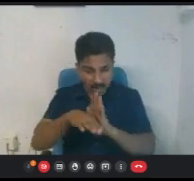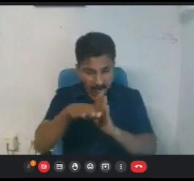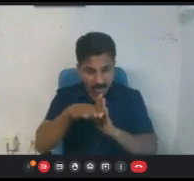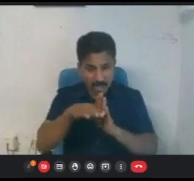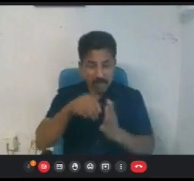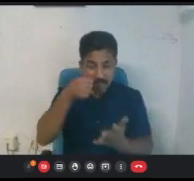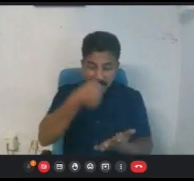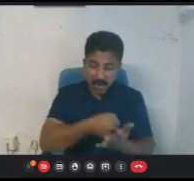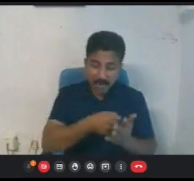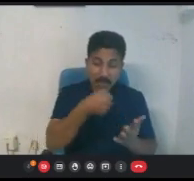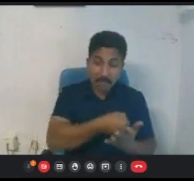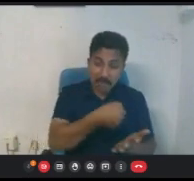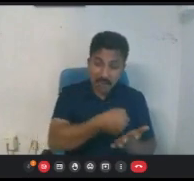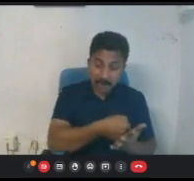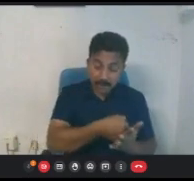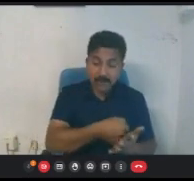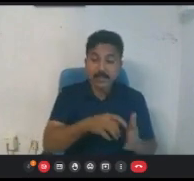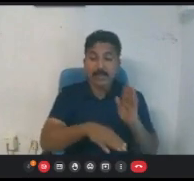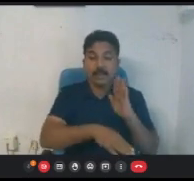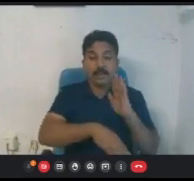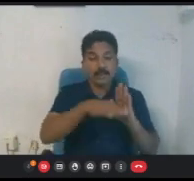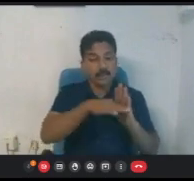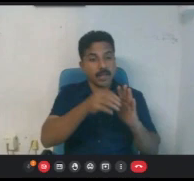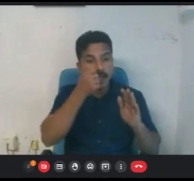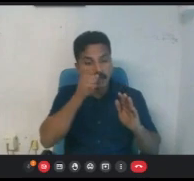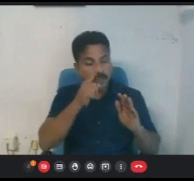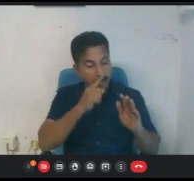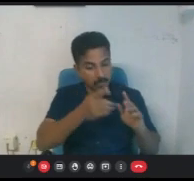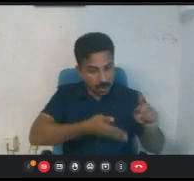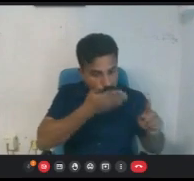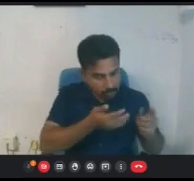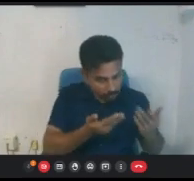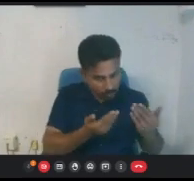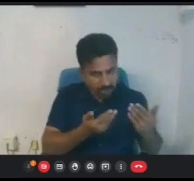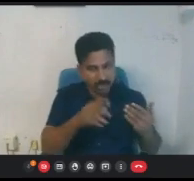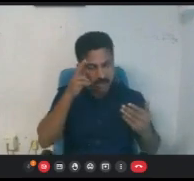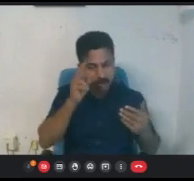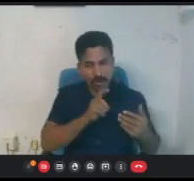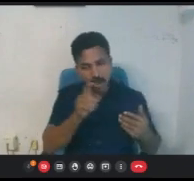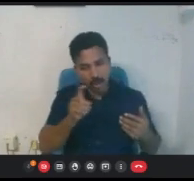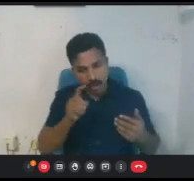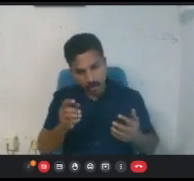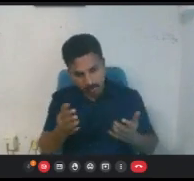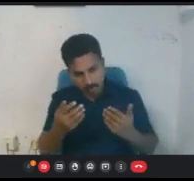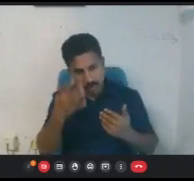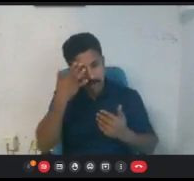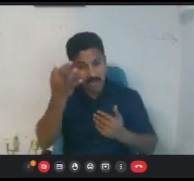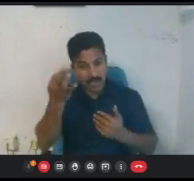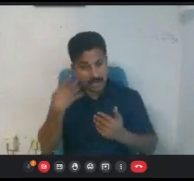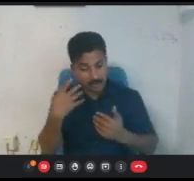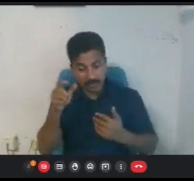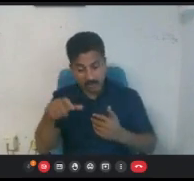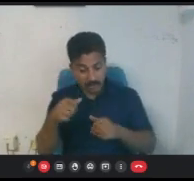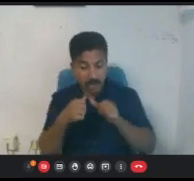താഴെ തട്ടിലേക്ക് രക്ഷിതാക്കളിലേക്ക് ഇറങ്ങിച്ചെല്ലാൻ പറ്റും, അവർക്കുള്ള സംശയങ്ങൾ നേരിട്ട് ചോദിക്കാൻ പറ്റും, അതിന്റെ എക്സ്പെർട്സ് ആണുള്ള മറുപടി അവന്